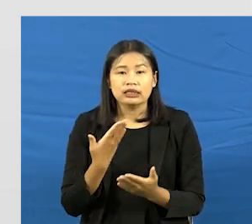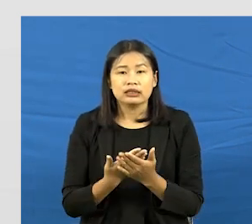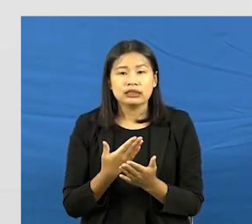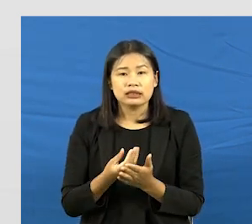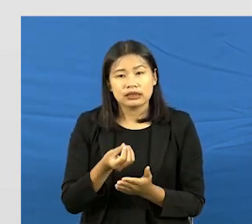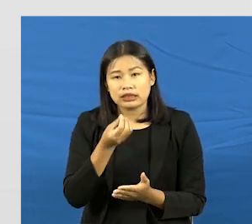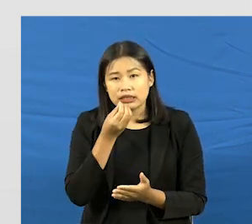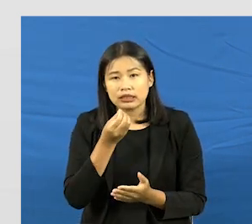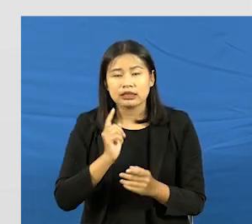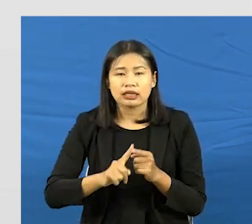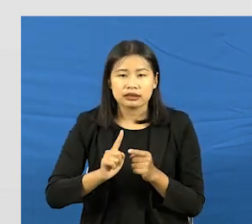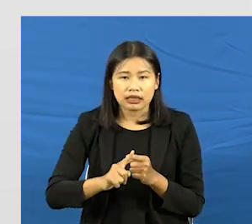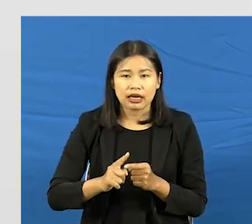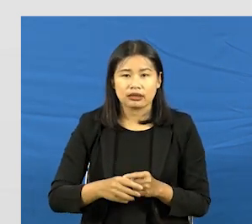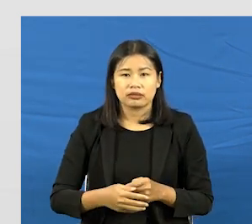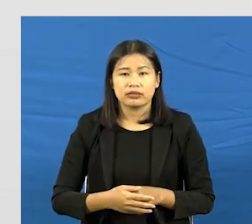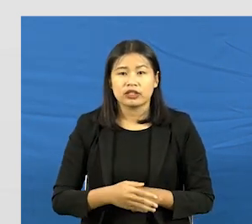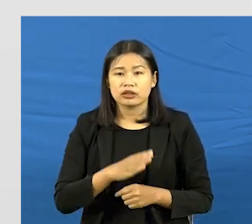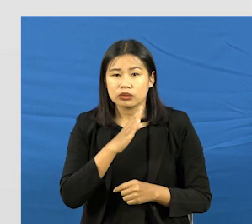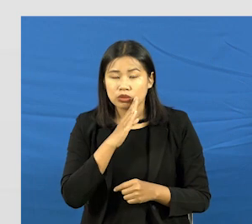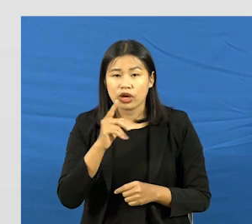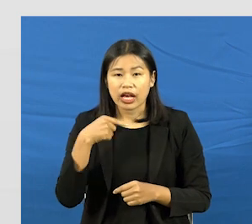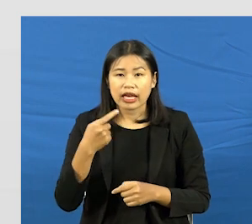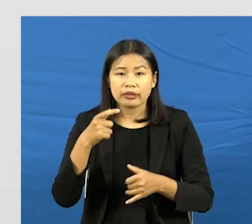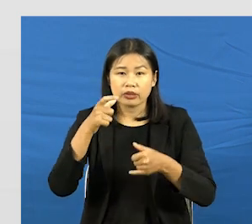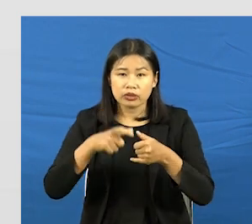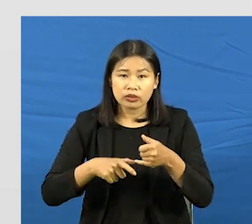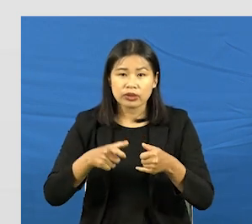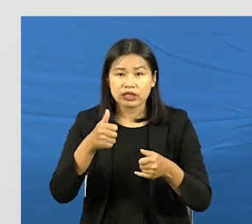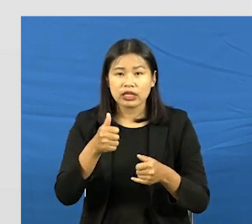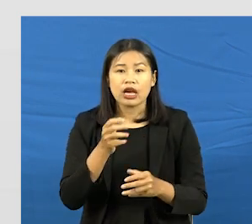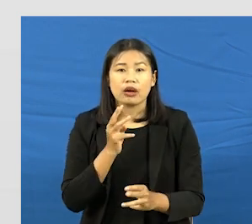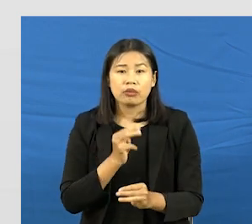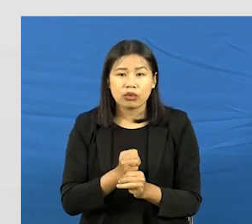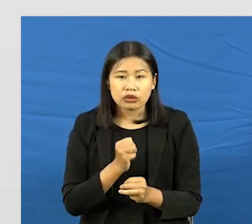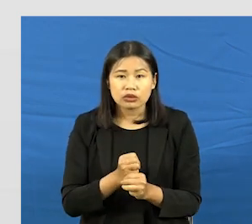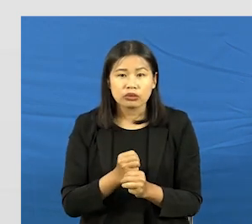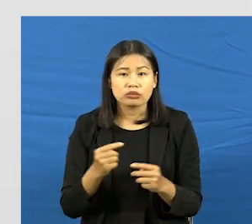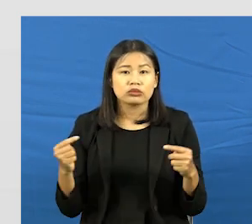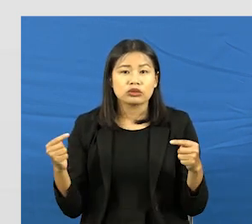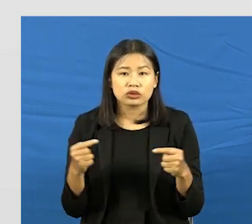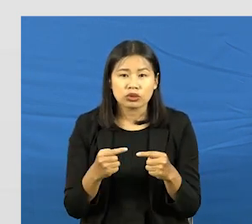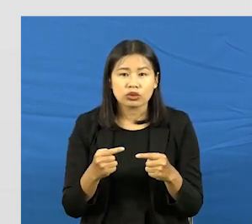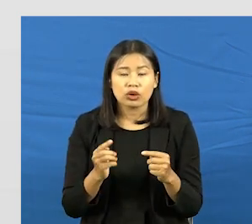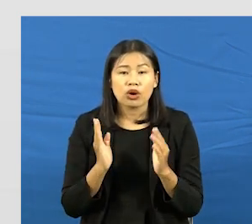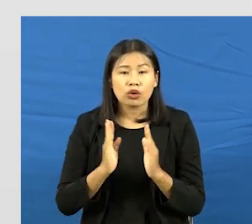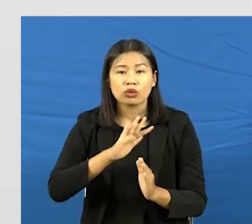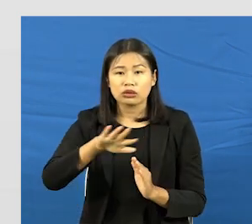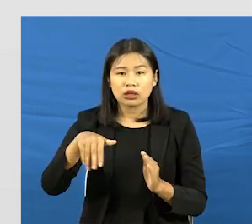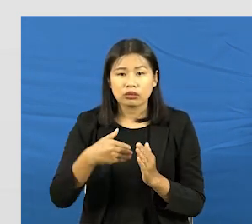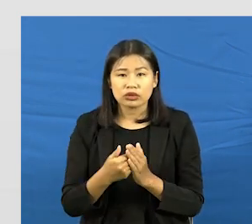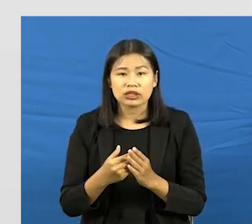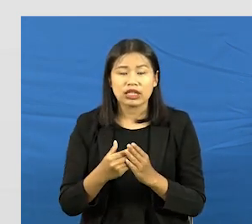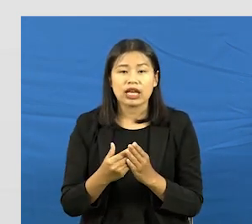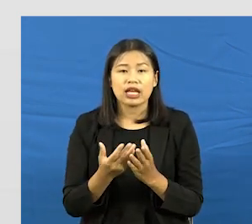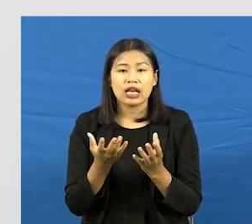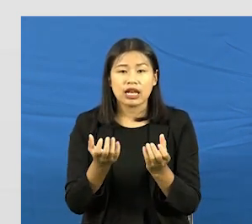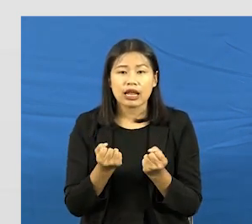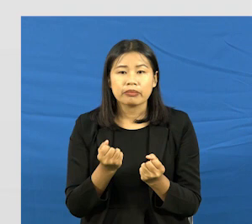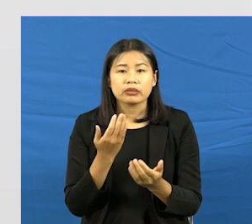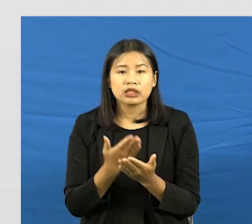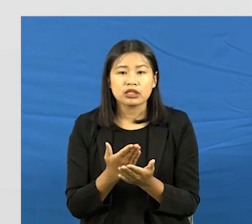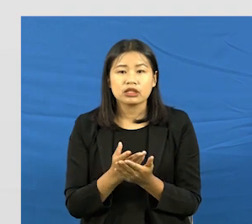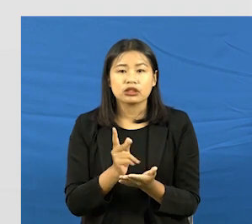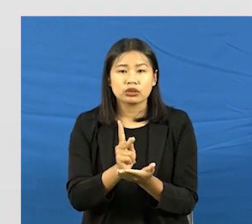างกองทุนกยศกำหนดเนี่ยทุกคนจะได้รับเงินกู้ทุกคนนะครับคุณสม